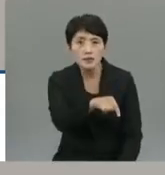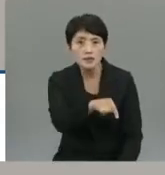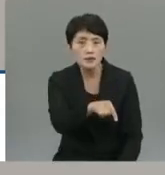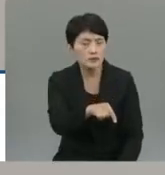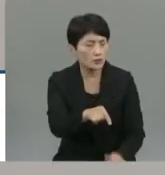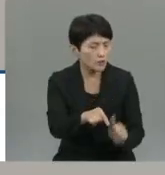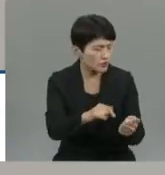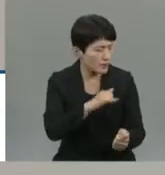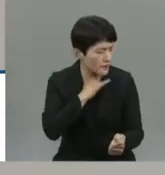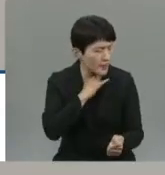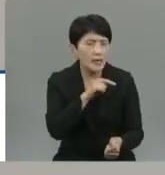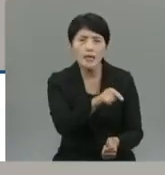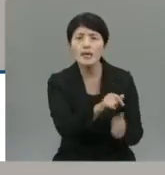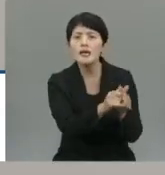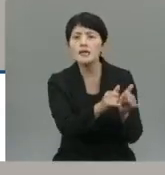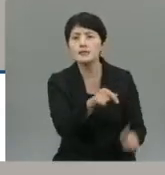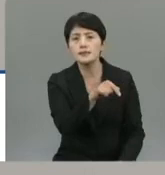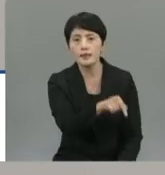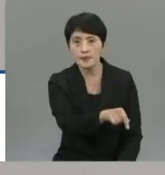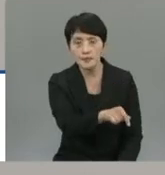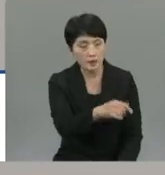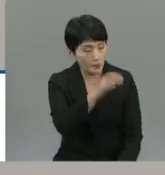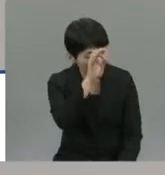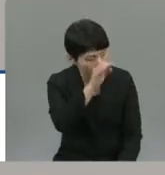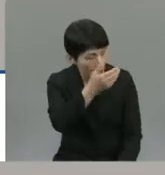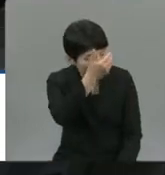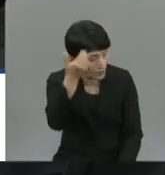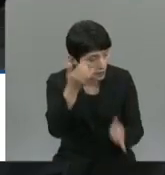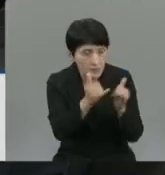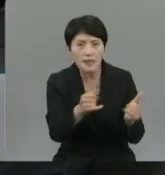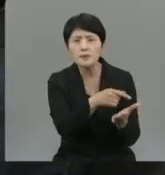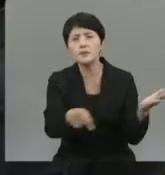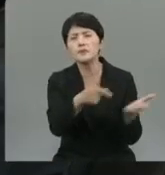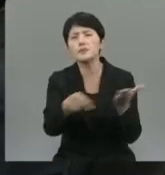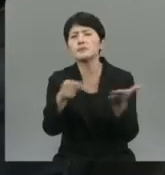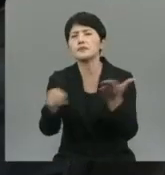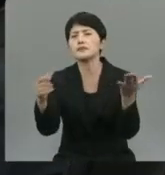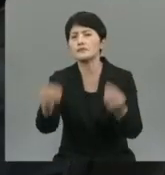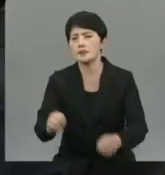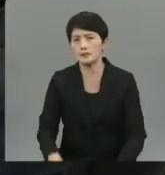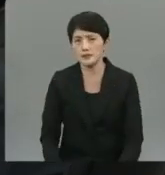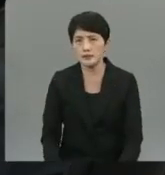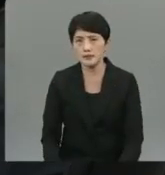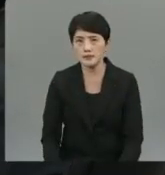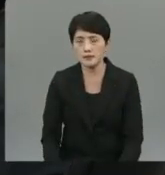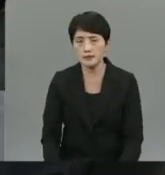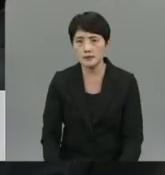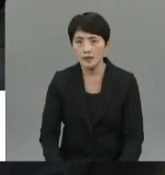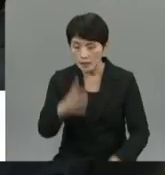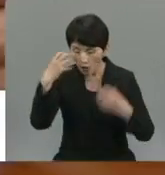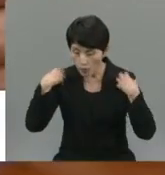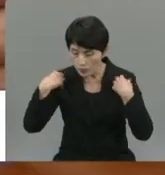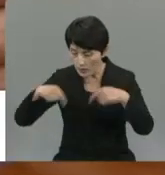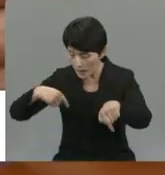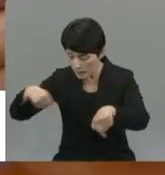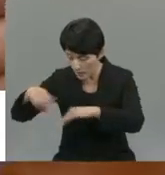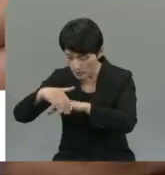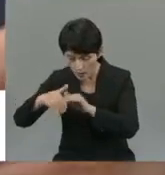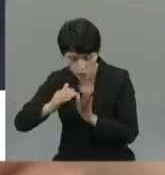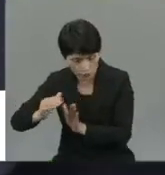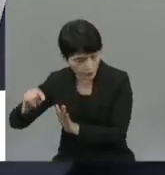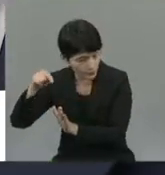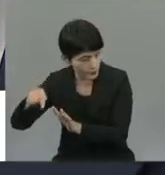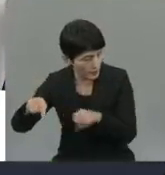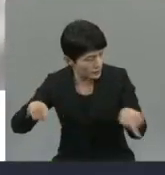nhắm vào đối tượng là người yếu thế nạn nhân của những bi kịch này không ai khác chính là thanh niên thế hệ tương lai của đất nước tổng thống yêu cầu